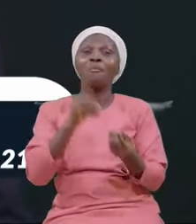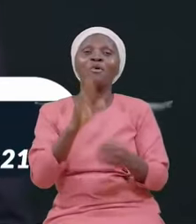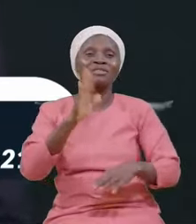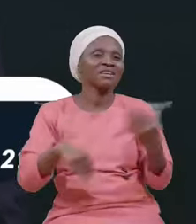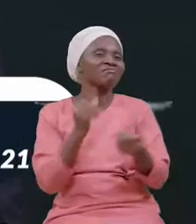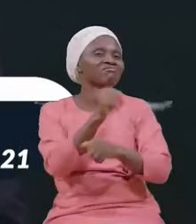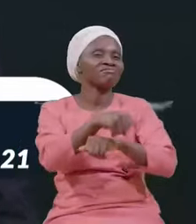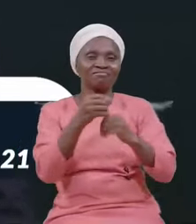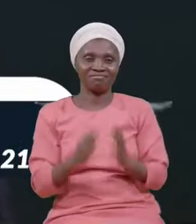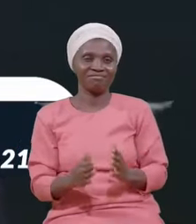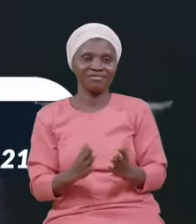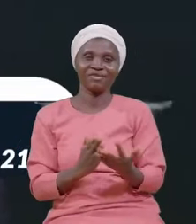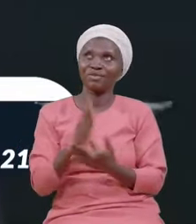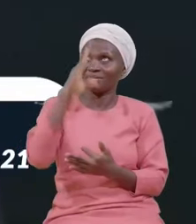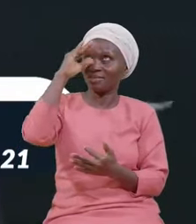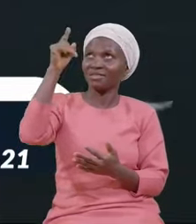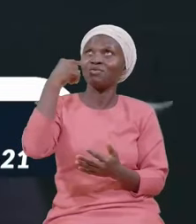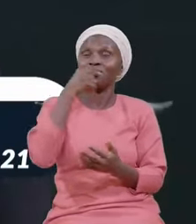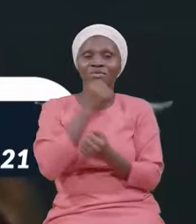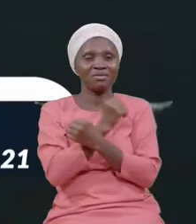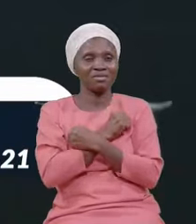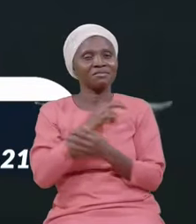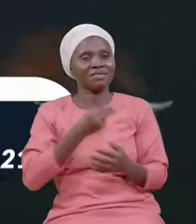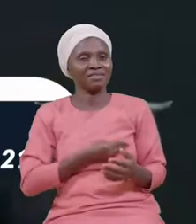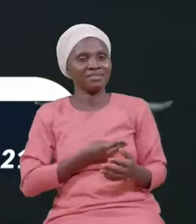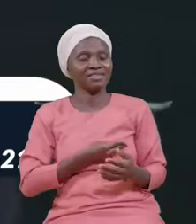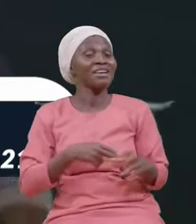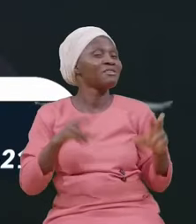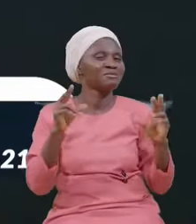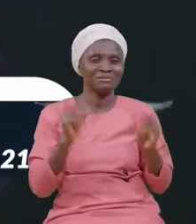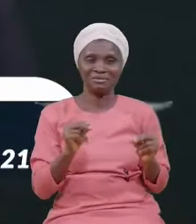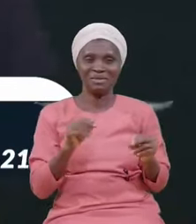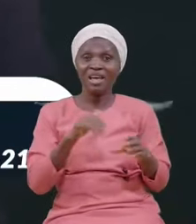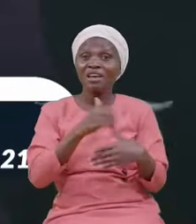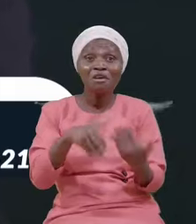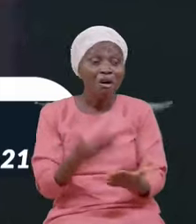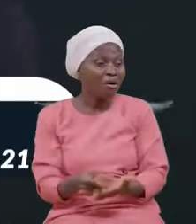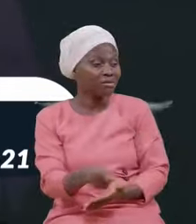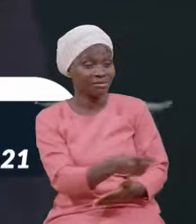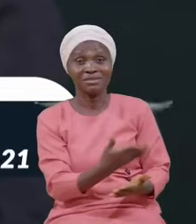par celui qui nous a aimés. Mais dans toutes ces choses,